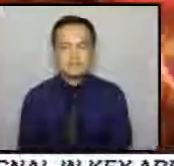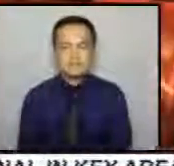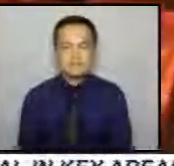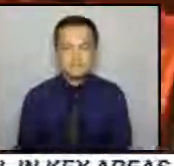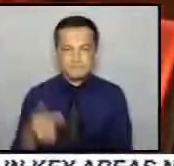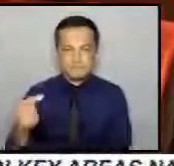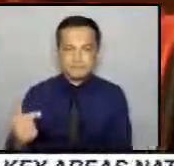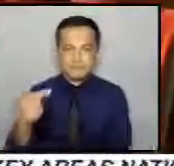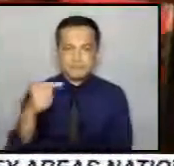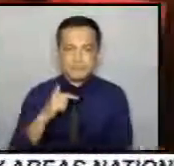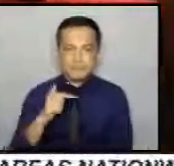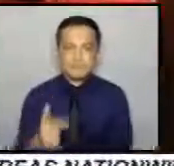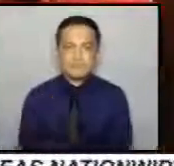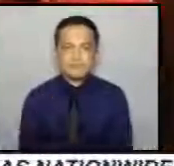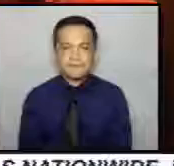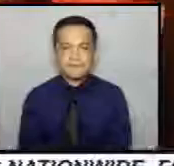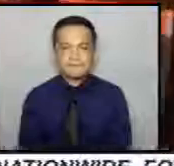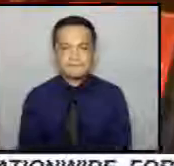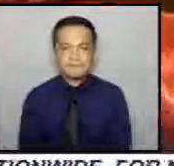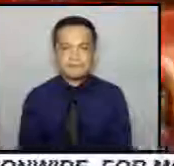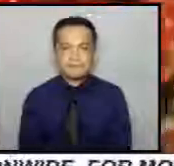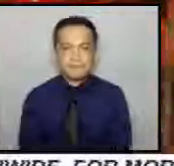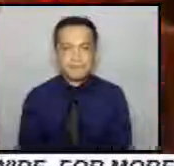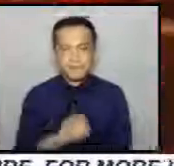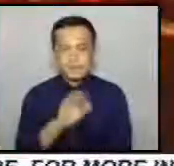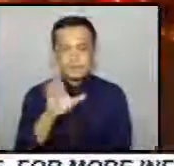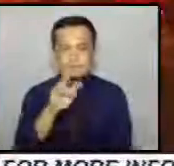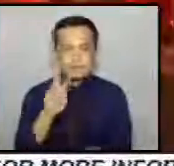Haudian para sa Morning Show ng Bayan. Rise and Shine, Pilipinas!